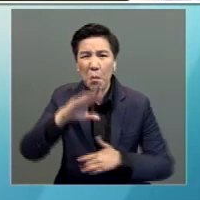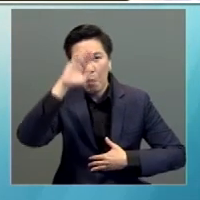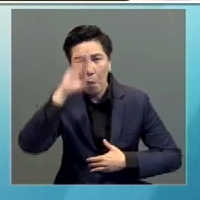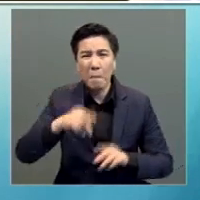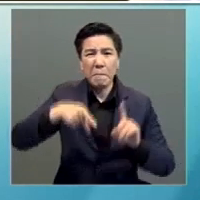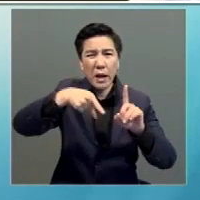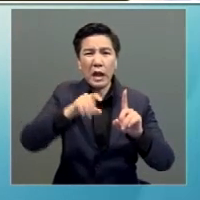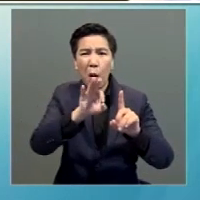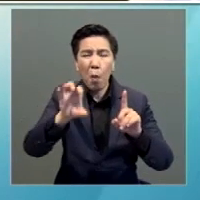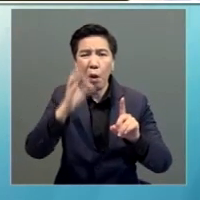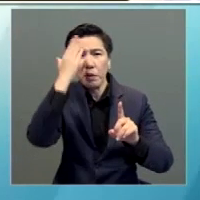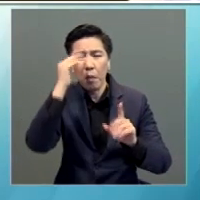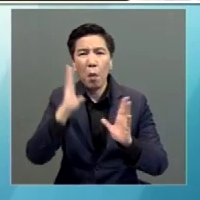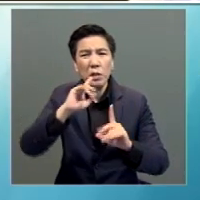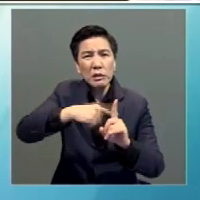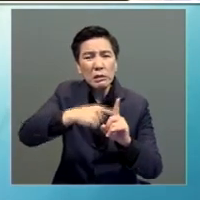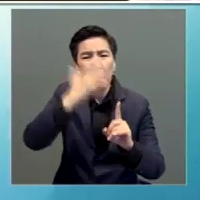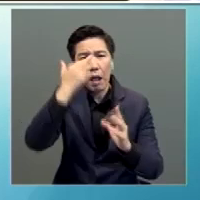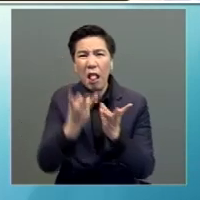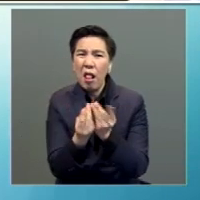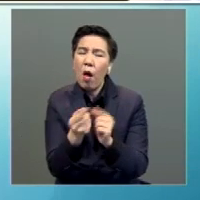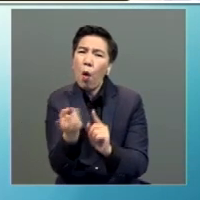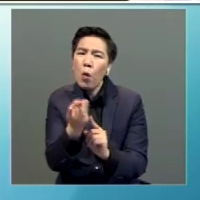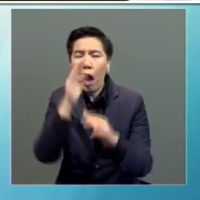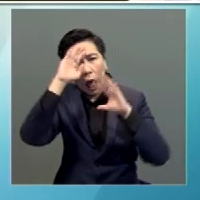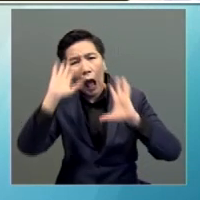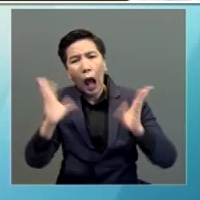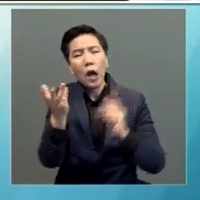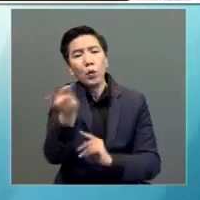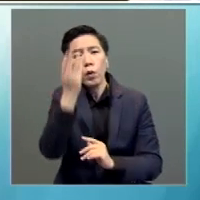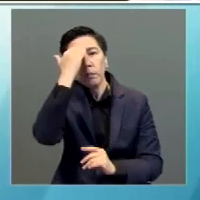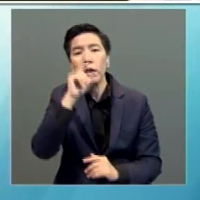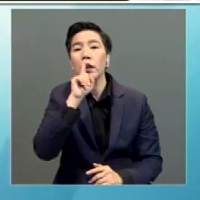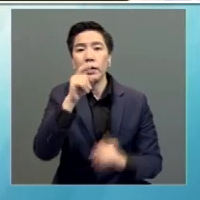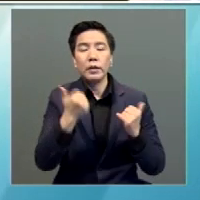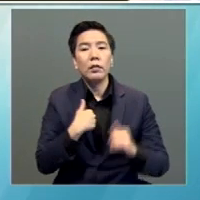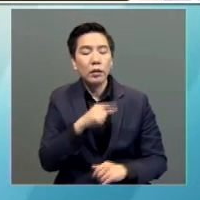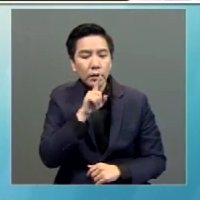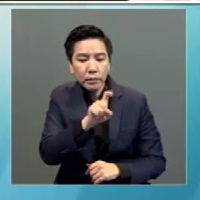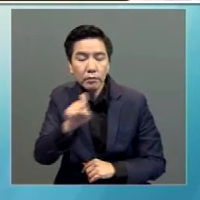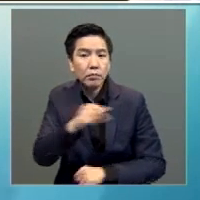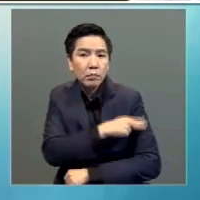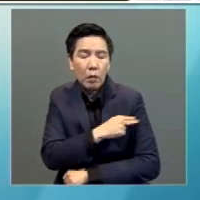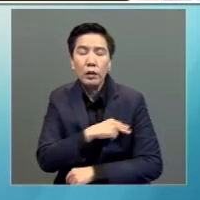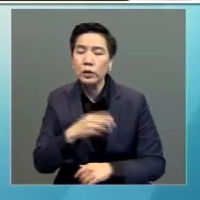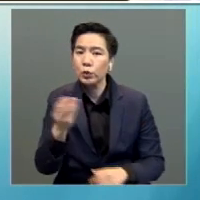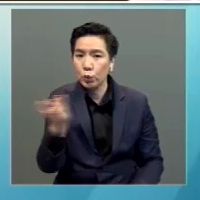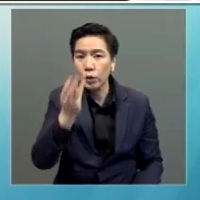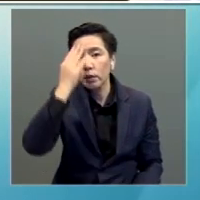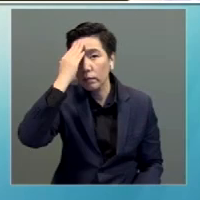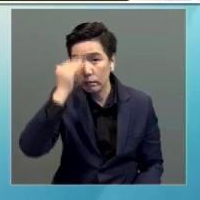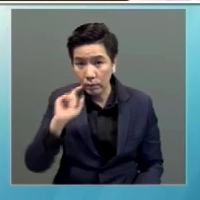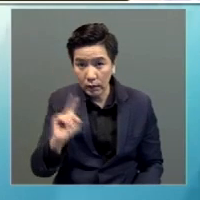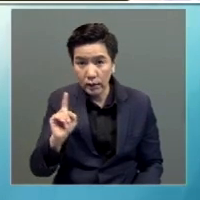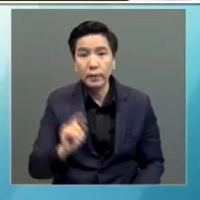ง 1,900 กว่าแล้วหลายเดือนด้วยทำไมตัวเลขยังน้อยอยู่เลยผมก็ไปซักถามมาแล้วครับต่ำแน่นอนครับ